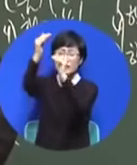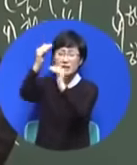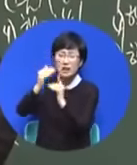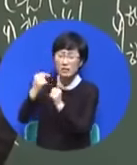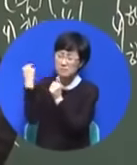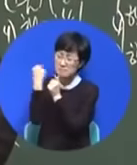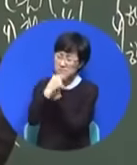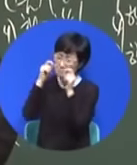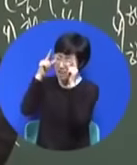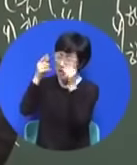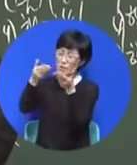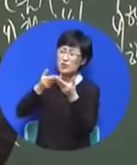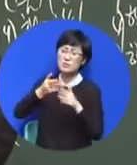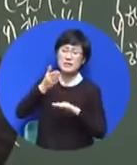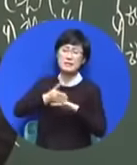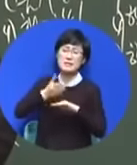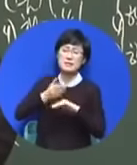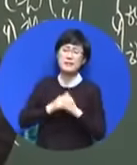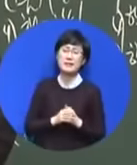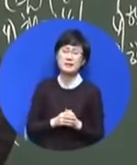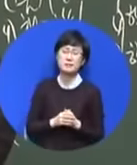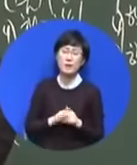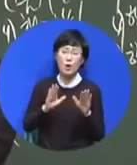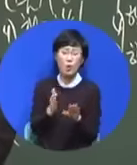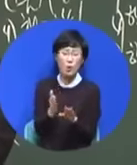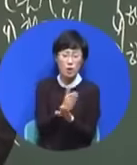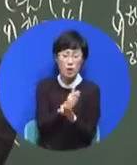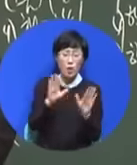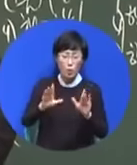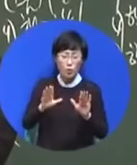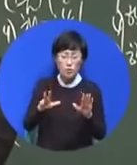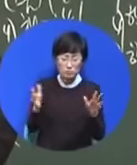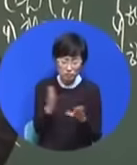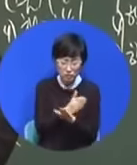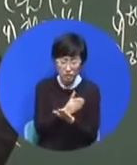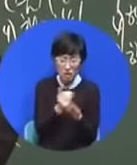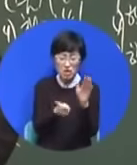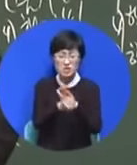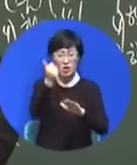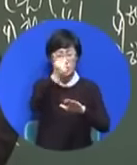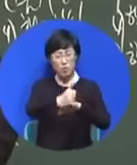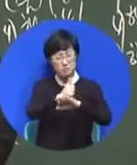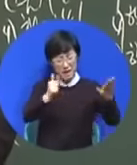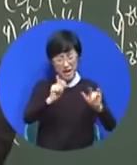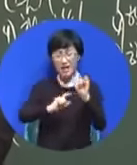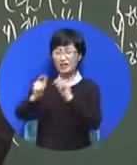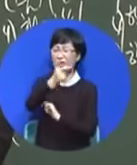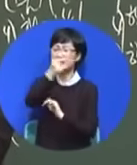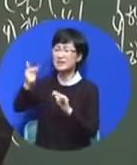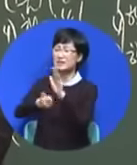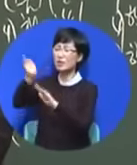감사드립니다 올해부터 성공보다 더 큰 성공을 누리게 해주옵소서